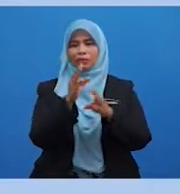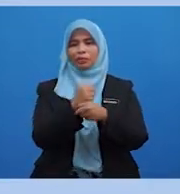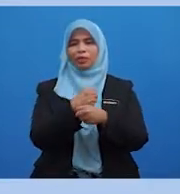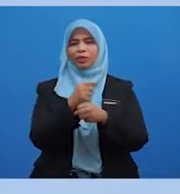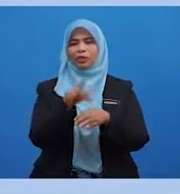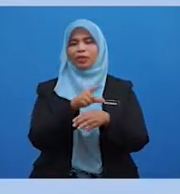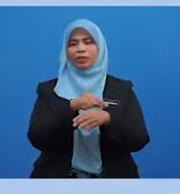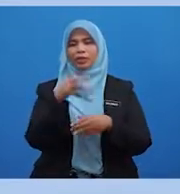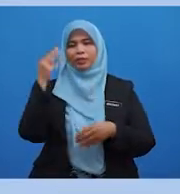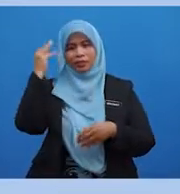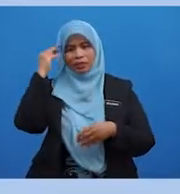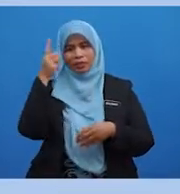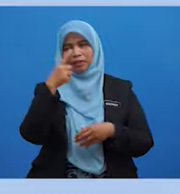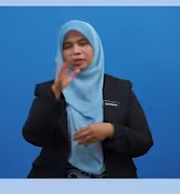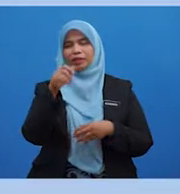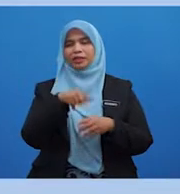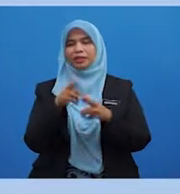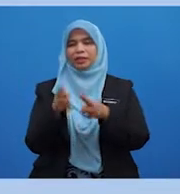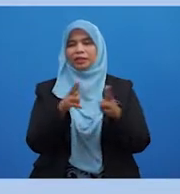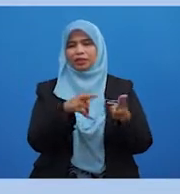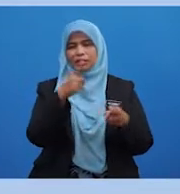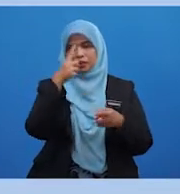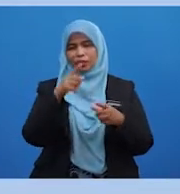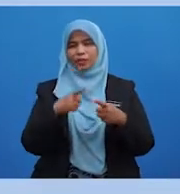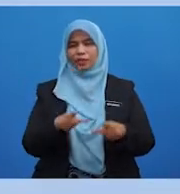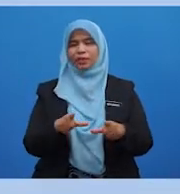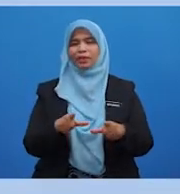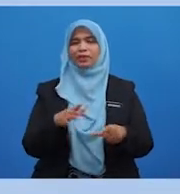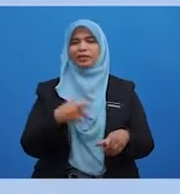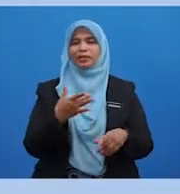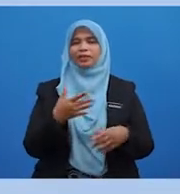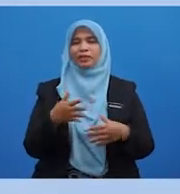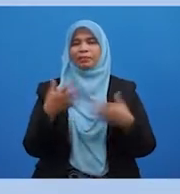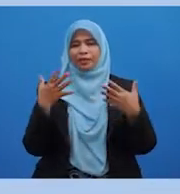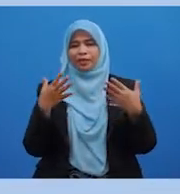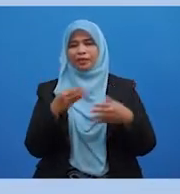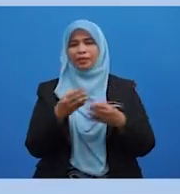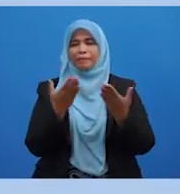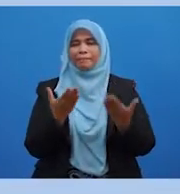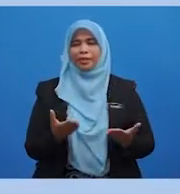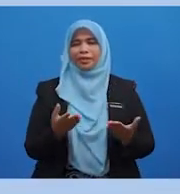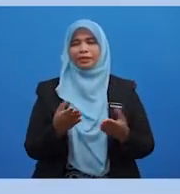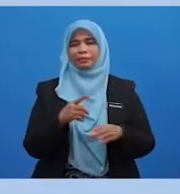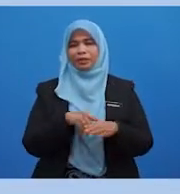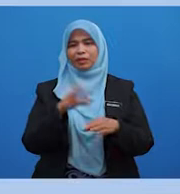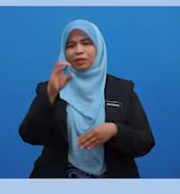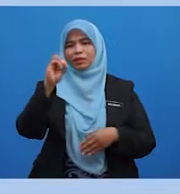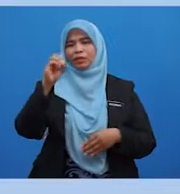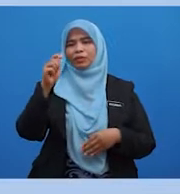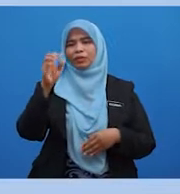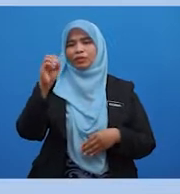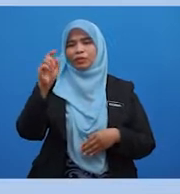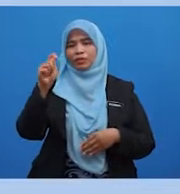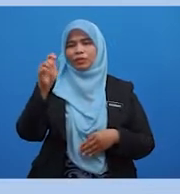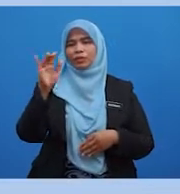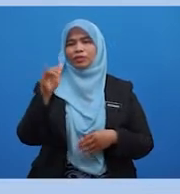latihan mental yang dirancang untuk melahirkan rasa hangat dan berat pada otot yang terlibat sebagai tindak